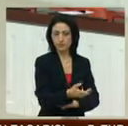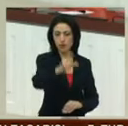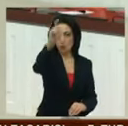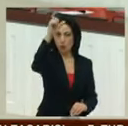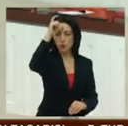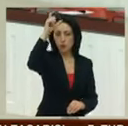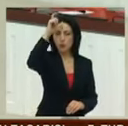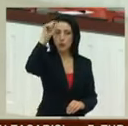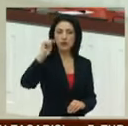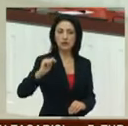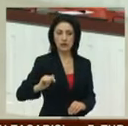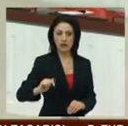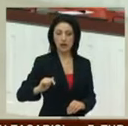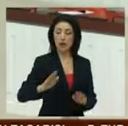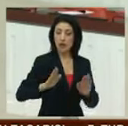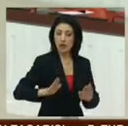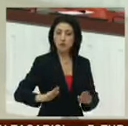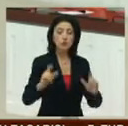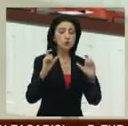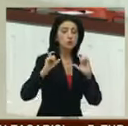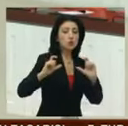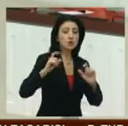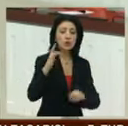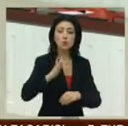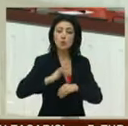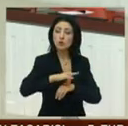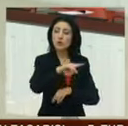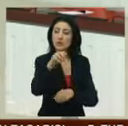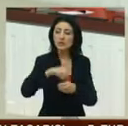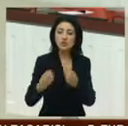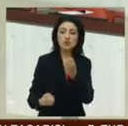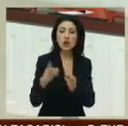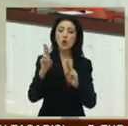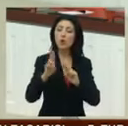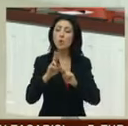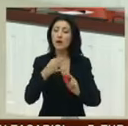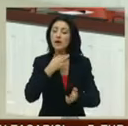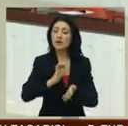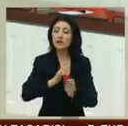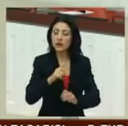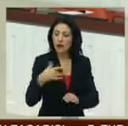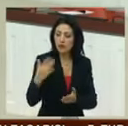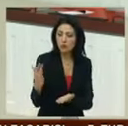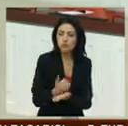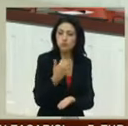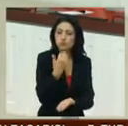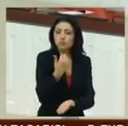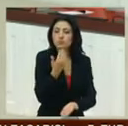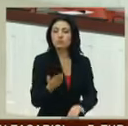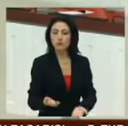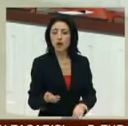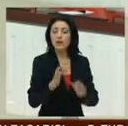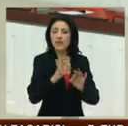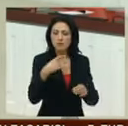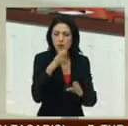Türkiye henüz sosyalist ülkeler için çıkarılan Kopenhag kriterlerini bile yakalayabilmiş değil. Tam